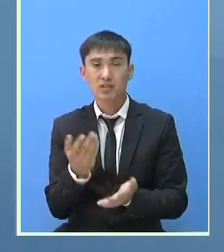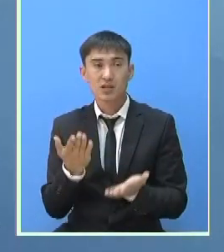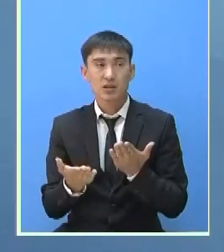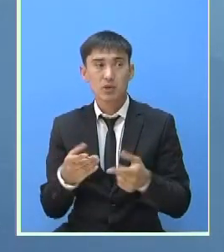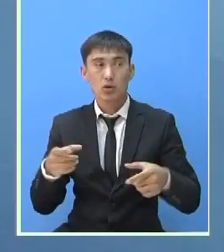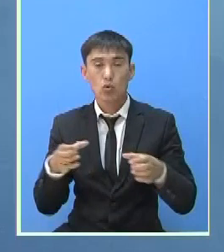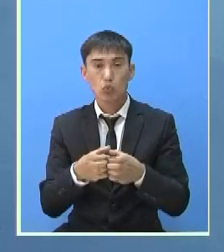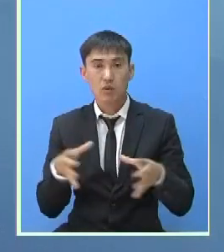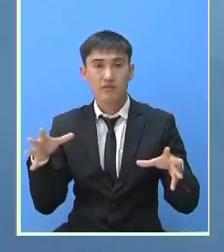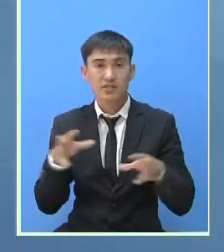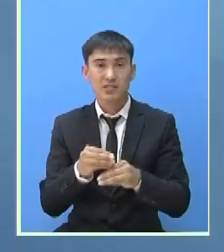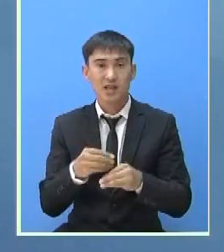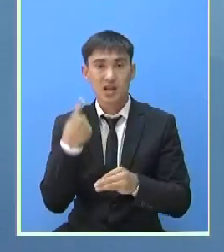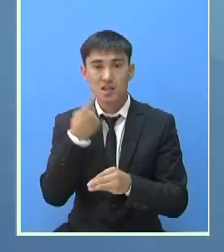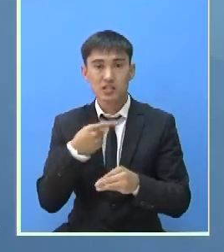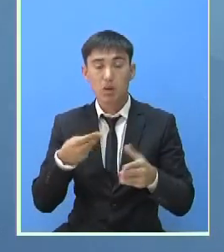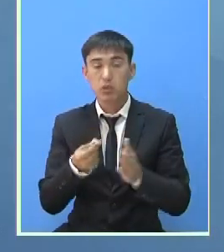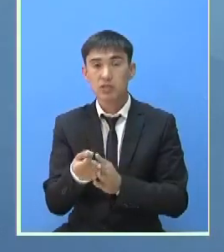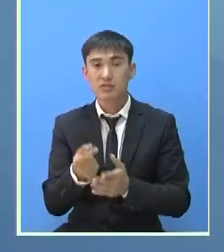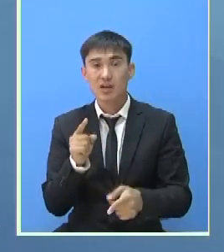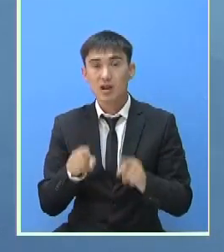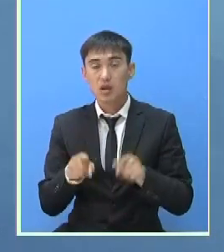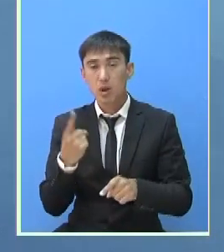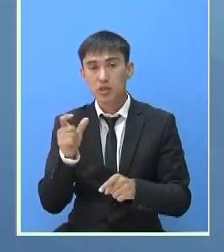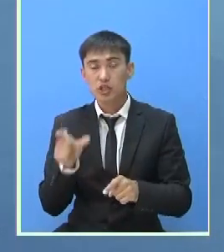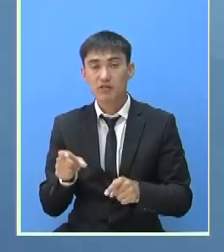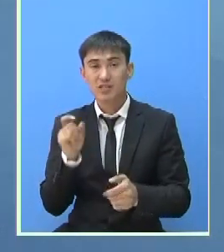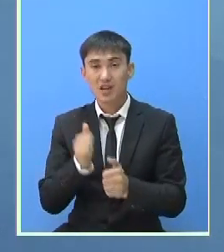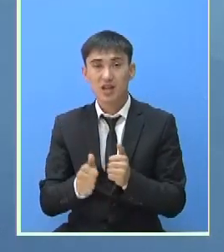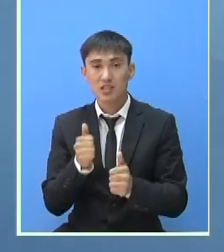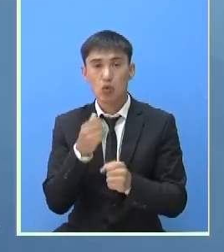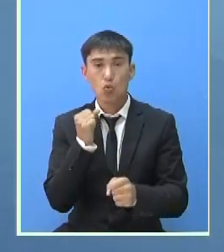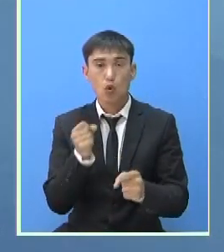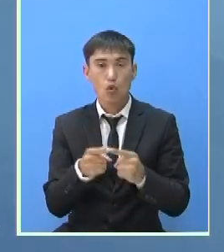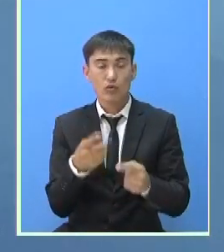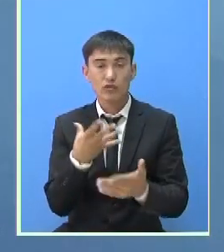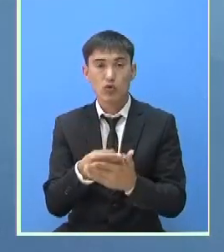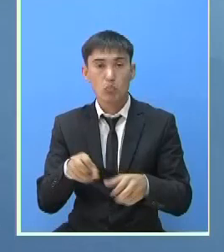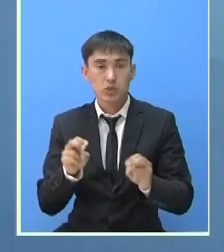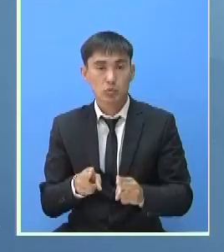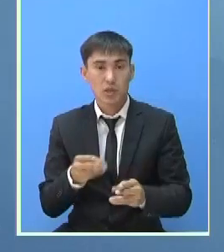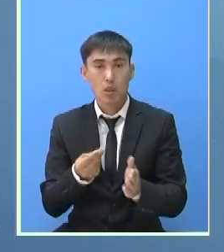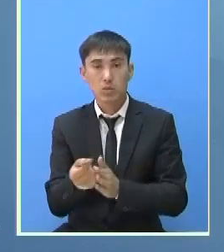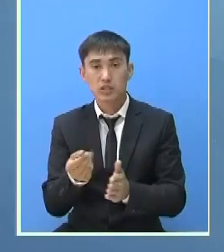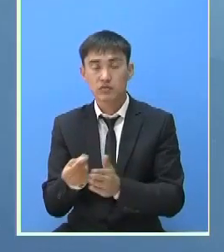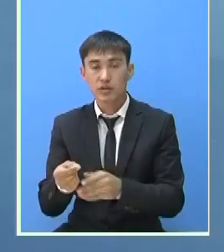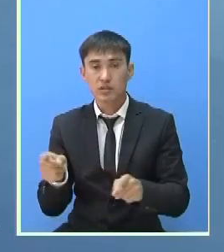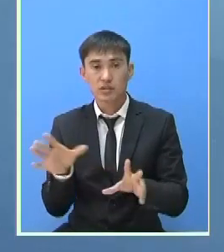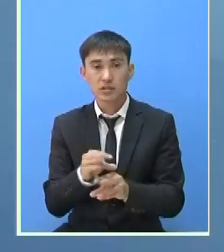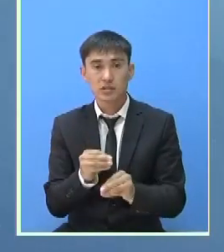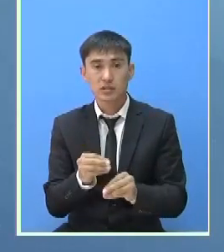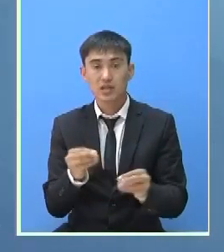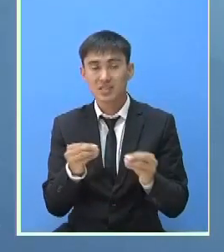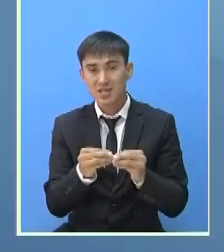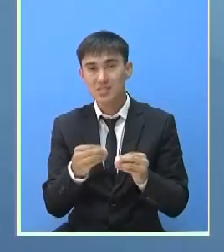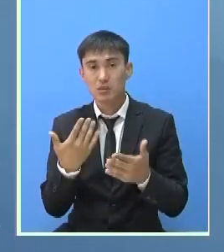эта группа вся лиц оплачивает, либо один человек за каждое совершенное уголовное свое преступление оплачивает вот по